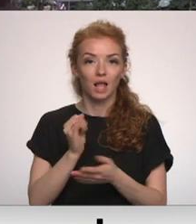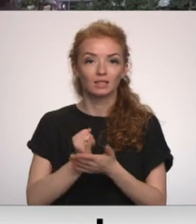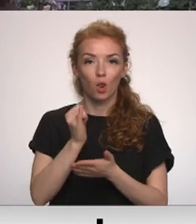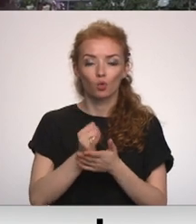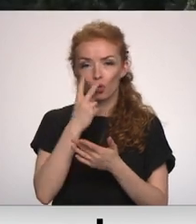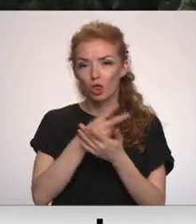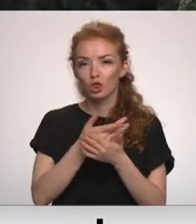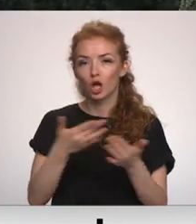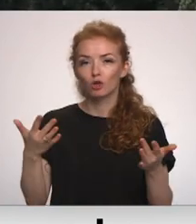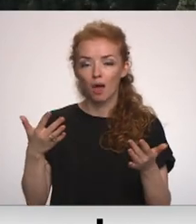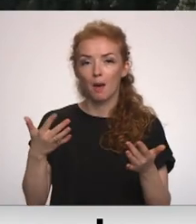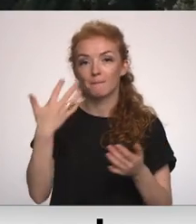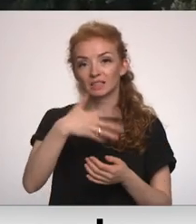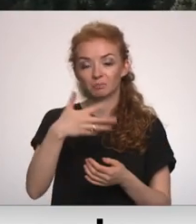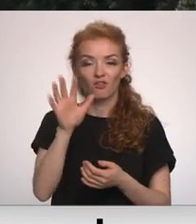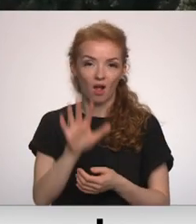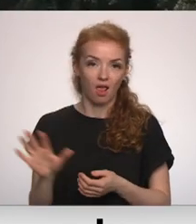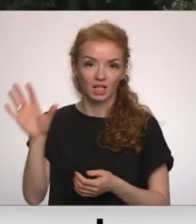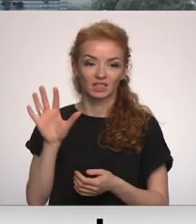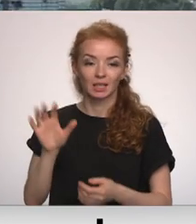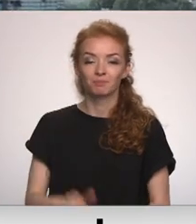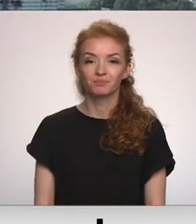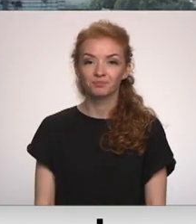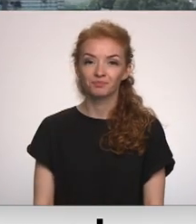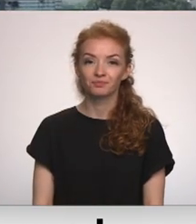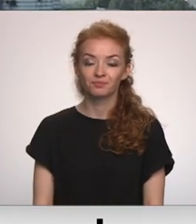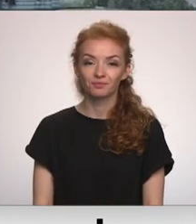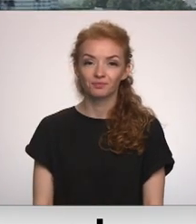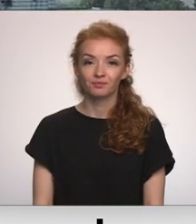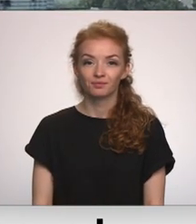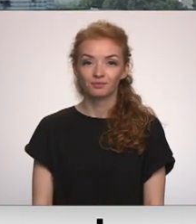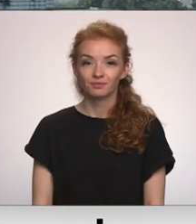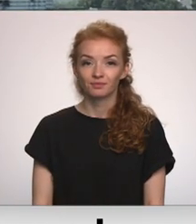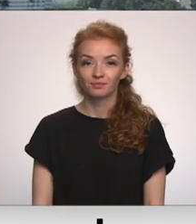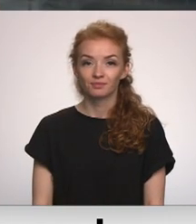ceļotāji no vairāk nekā 50 valstīm. Inga Miglone, Justs Korviņš, TV Kurzemes.